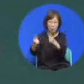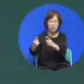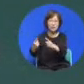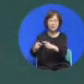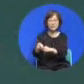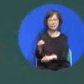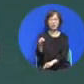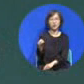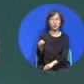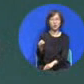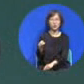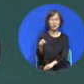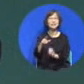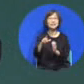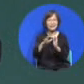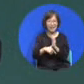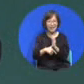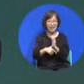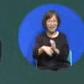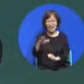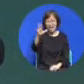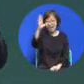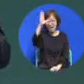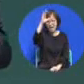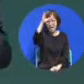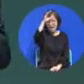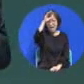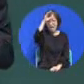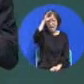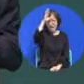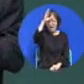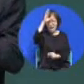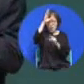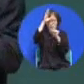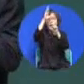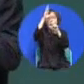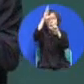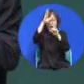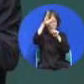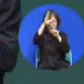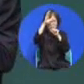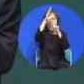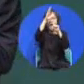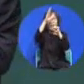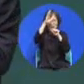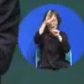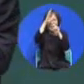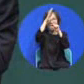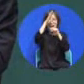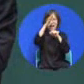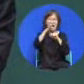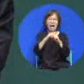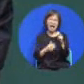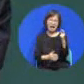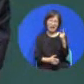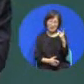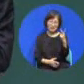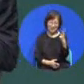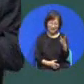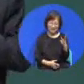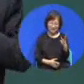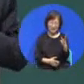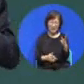그때 달기 세 번 누르게 될 것이다. And then. After someone denies me, the 밤늦은 새벽 시간이다 이 말이에요.